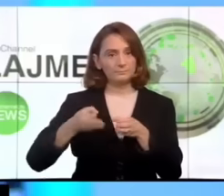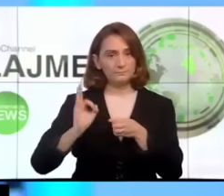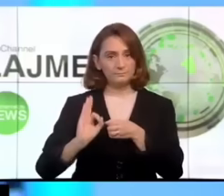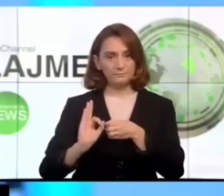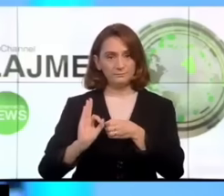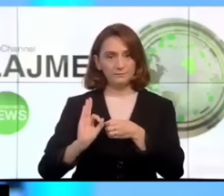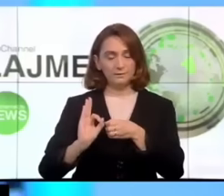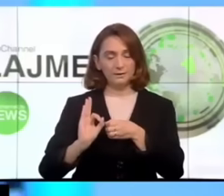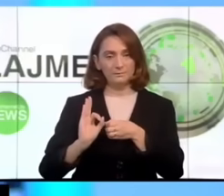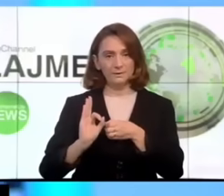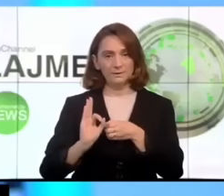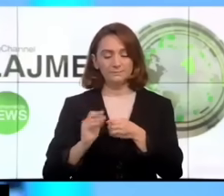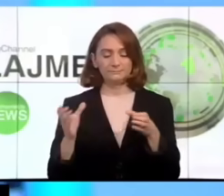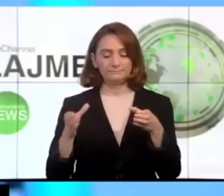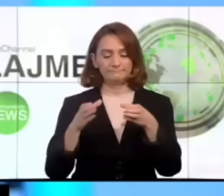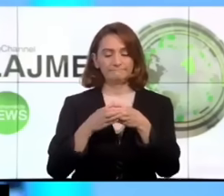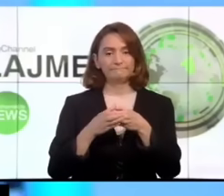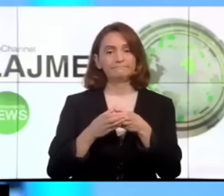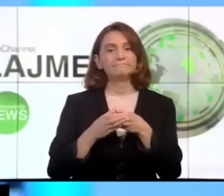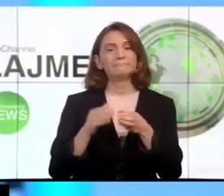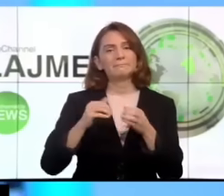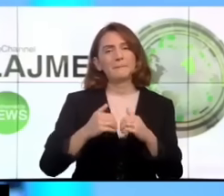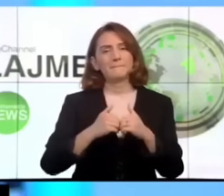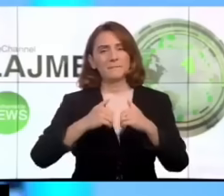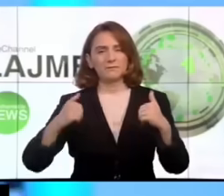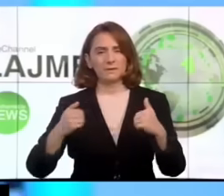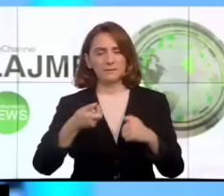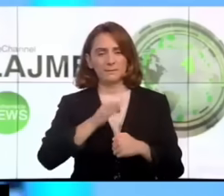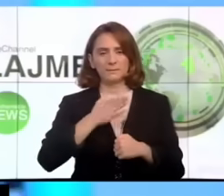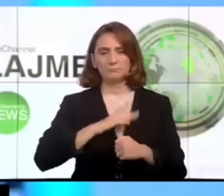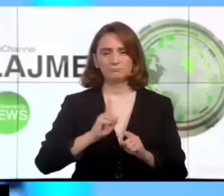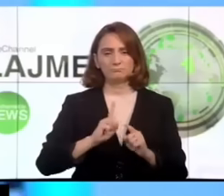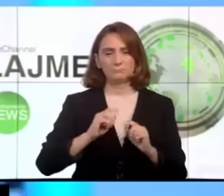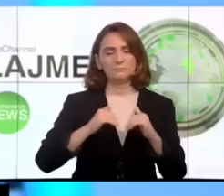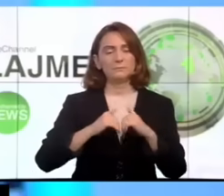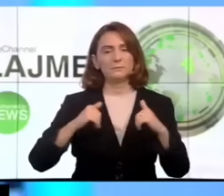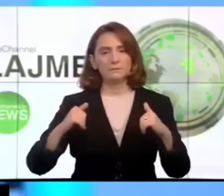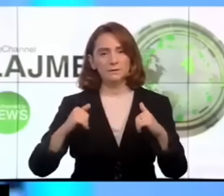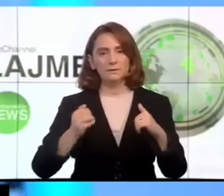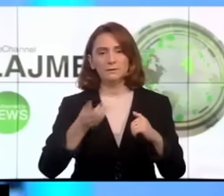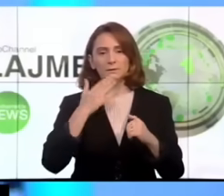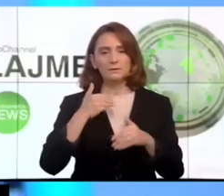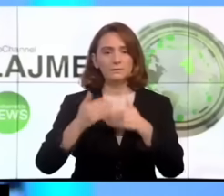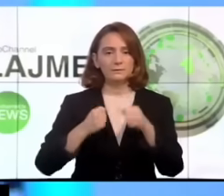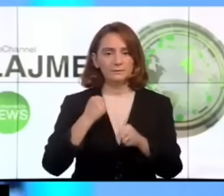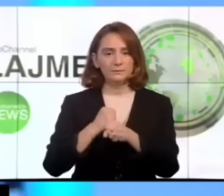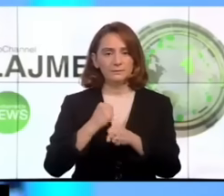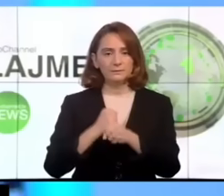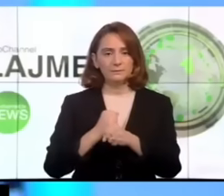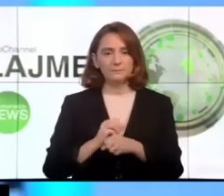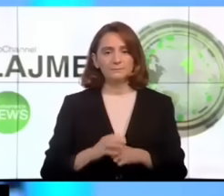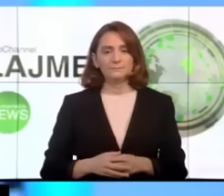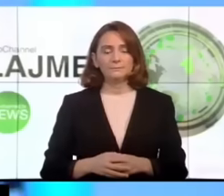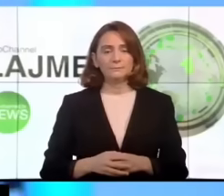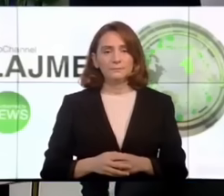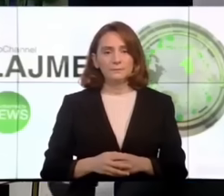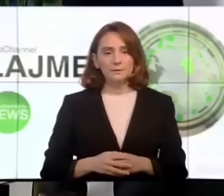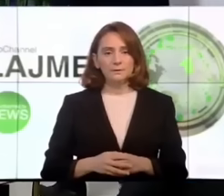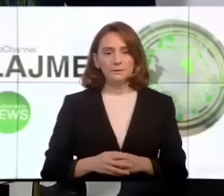kuvendor. Deputetët thonë se bashkohen nga Mbështetja për Drejtësinë, Partneritetin me Ndërkombëtarët dhe listat e hapura.